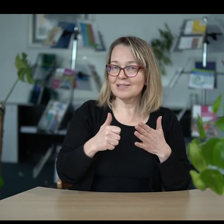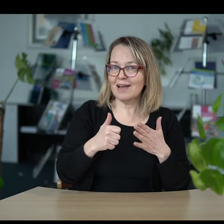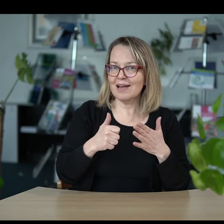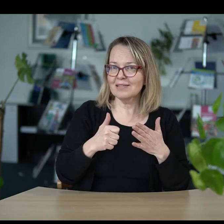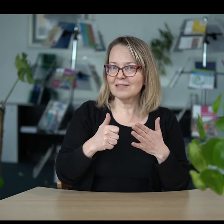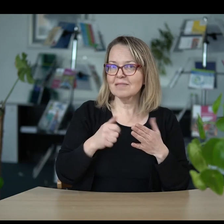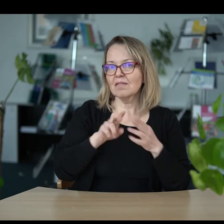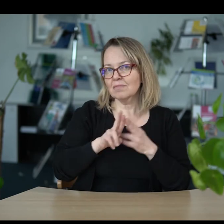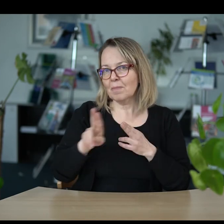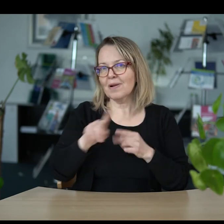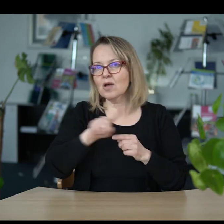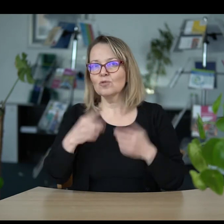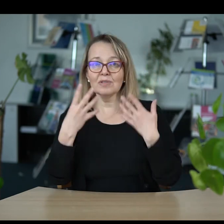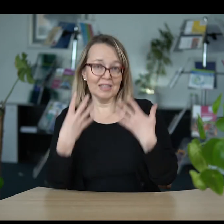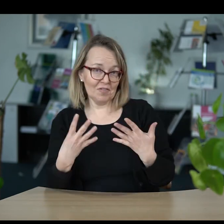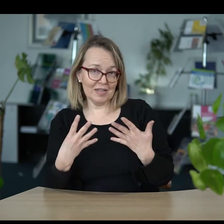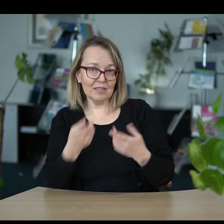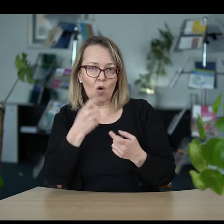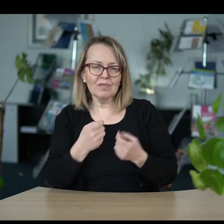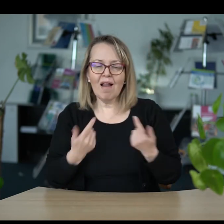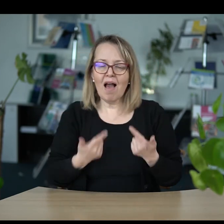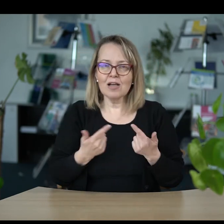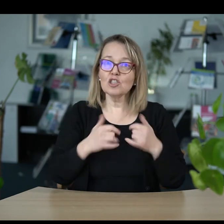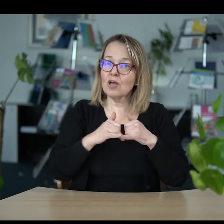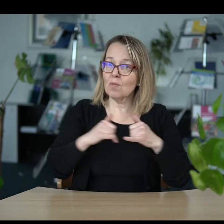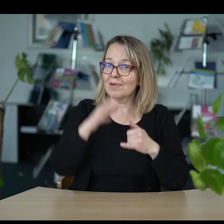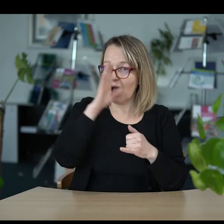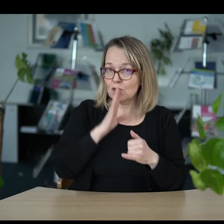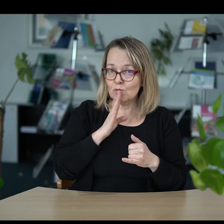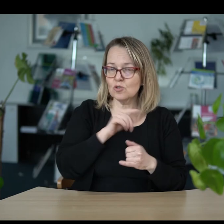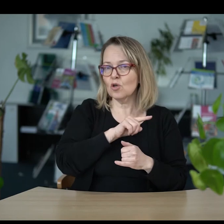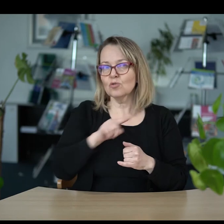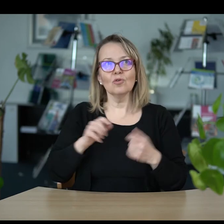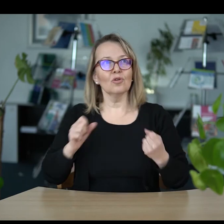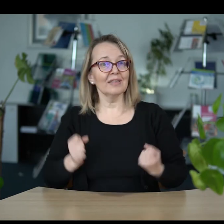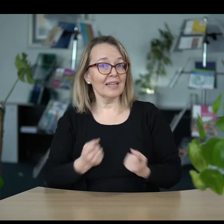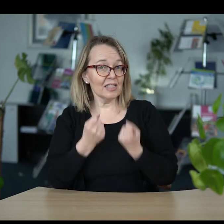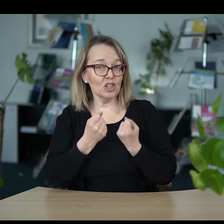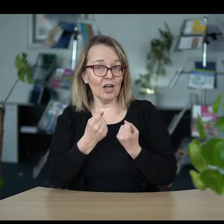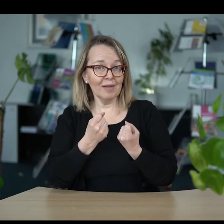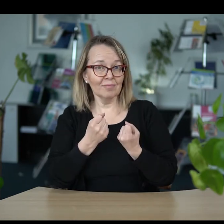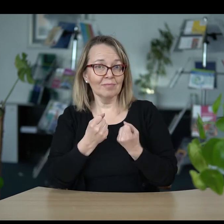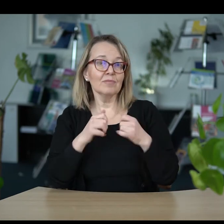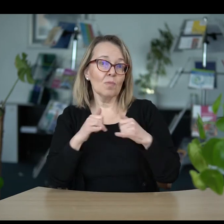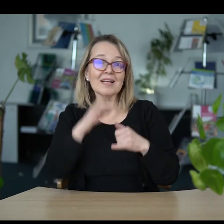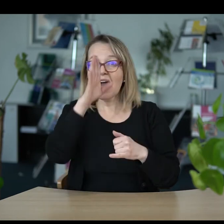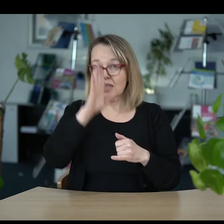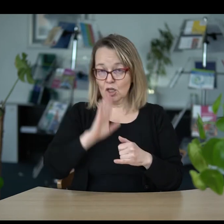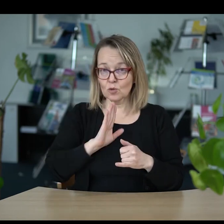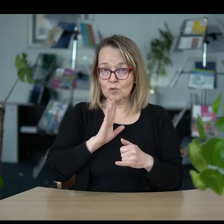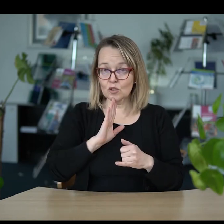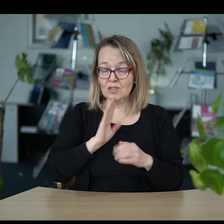Naglušnost merimo v decibelih. Od 16 do 90 decibelov je lažja